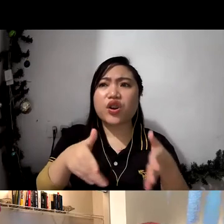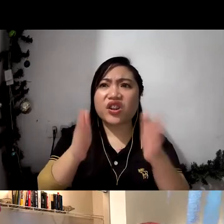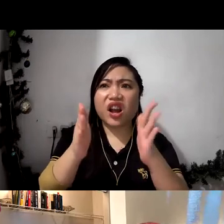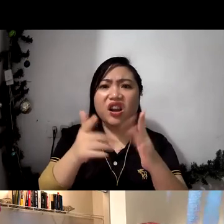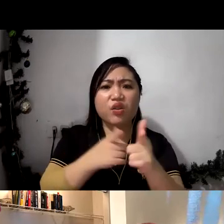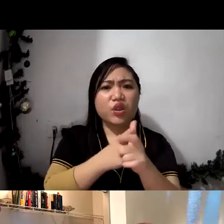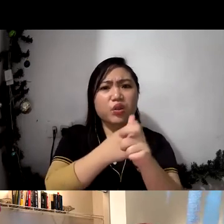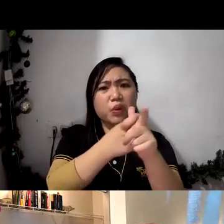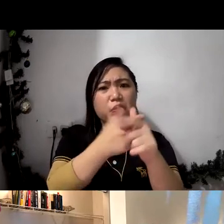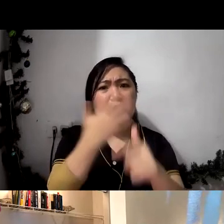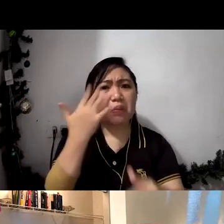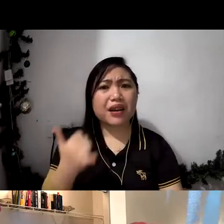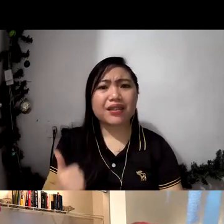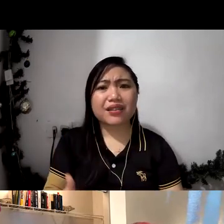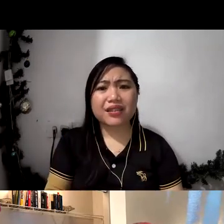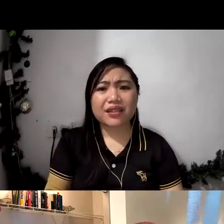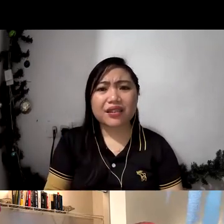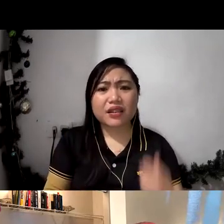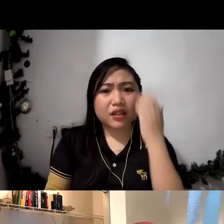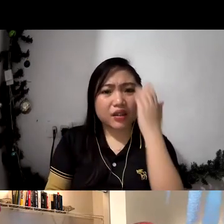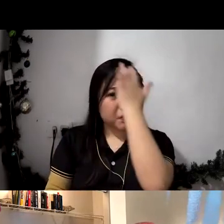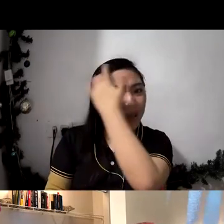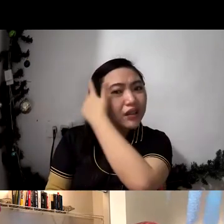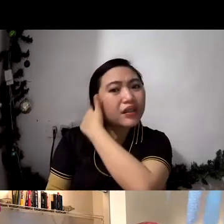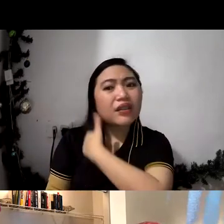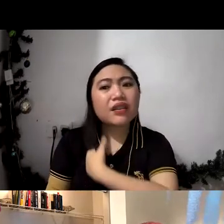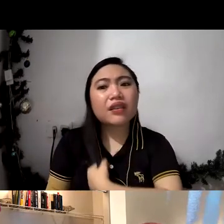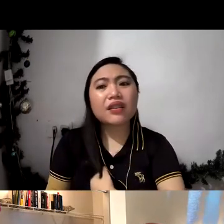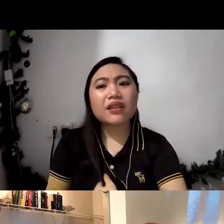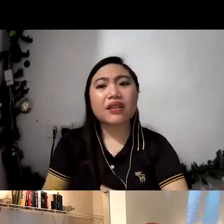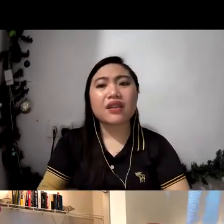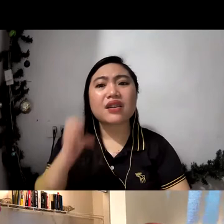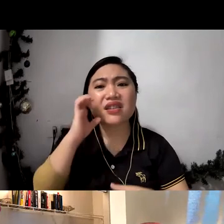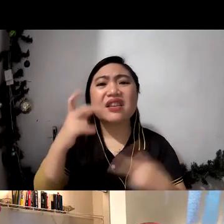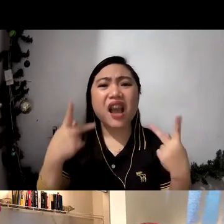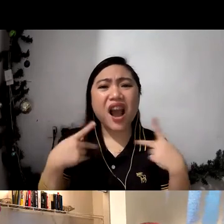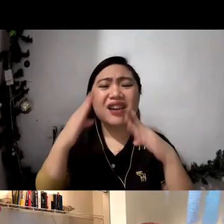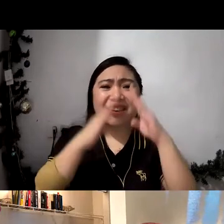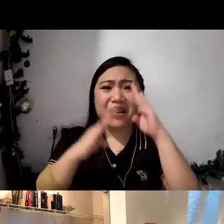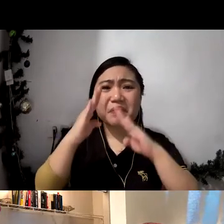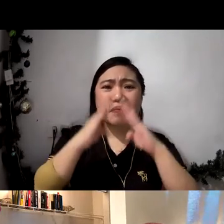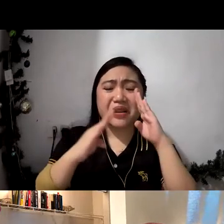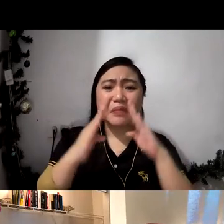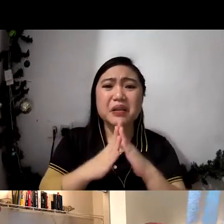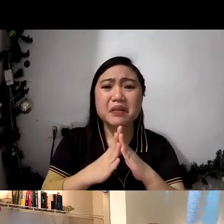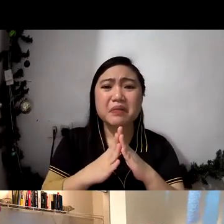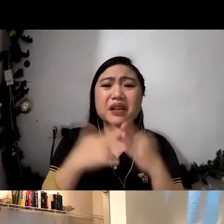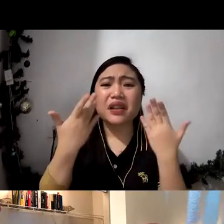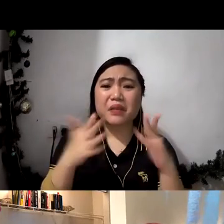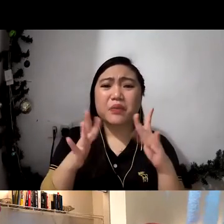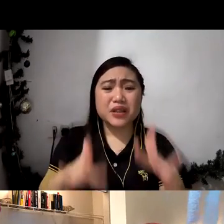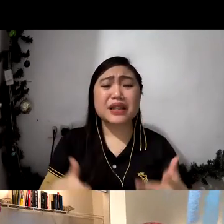And you know, that devastated her life. Apparently, no, she had an intersex condition. At later in her